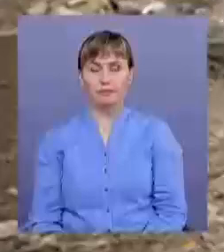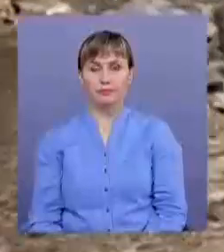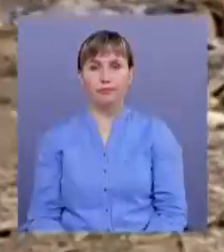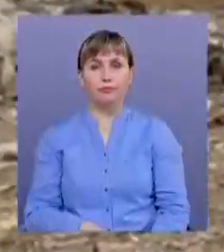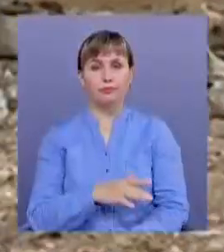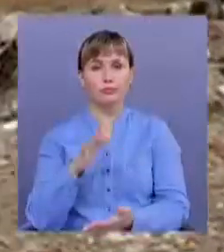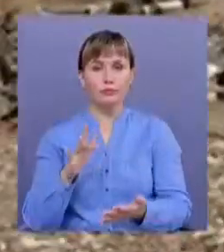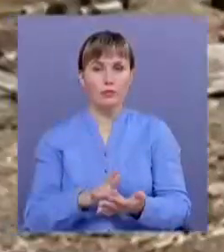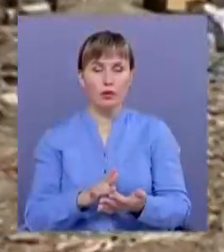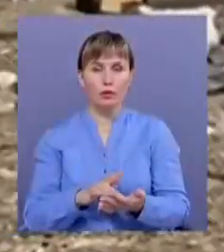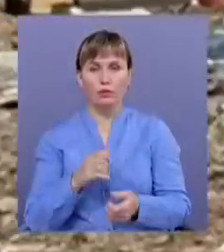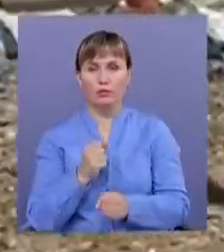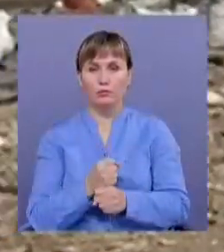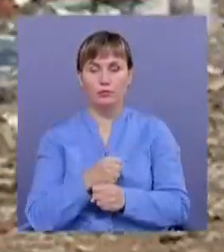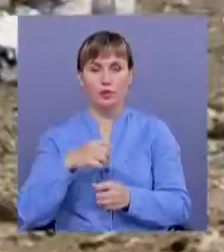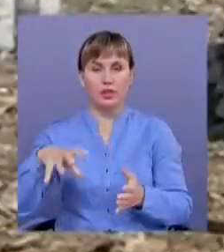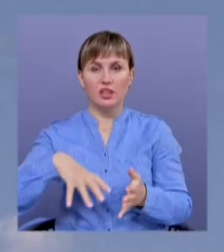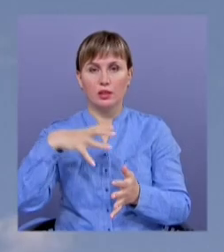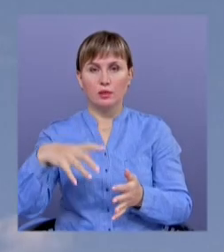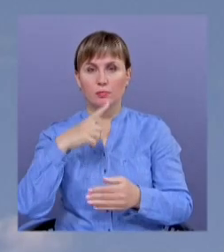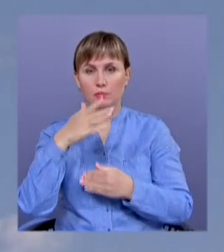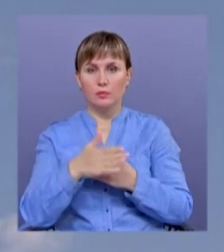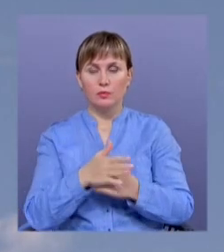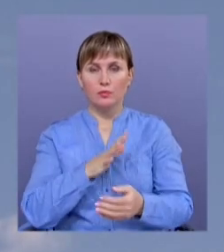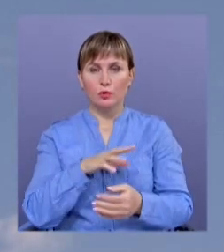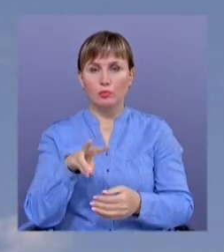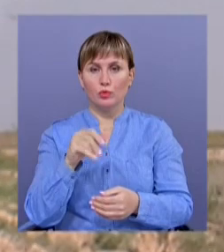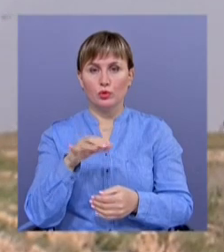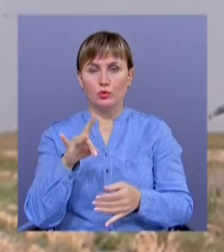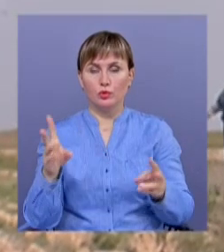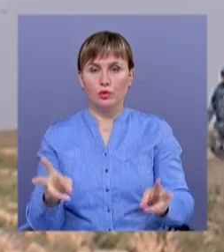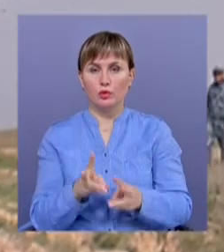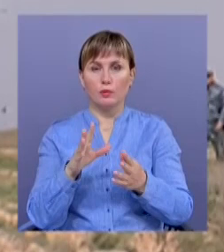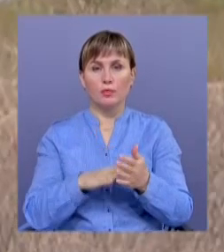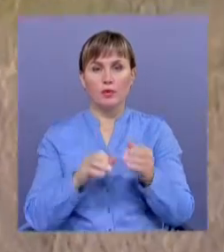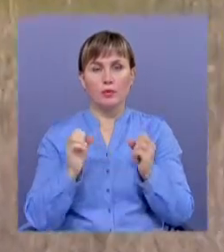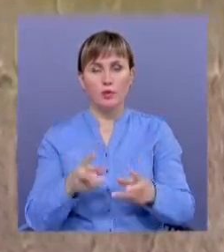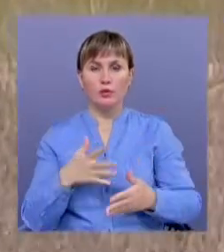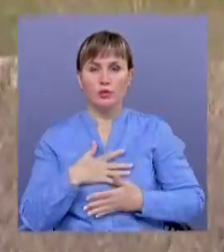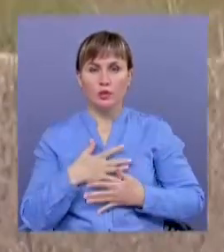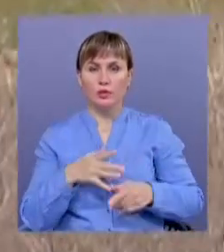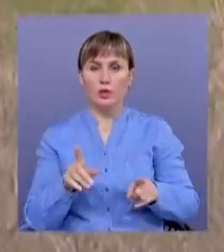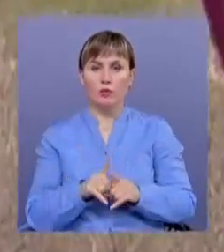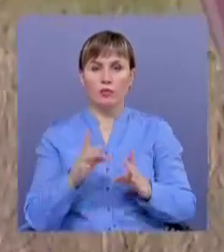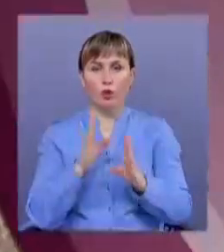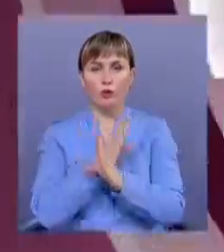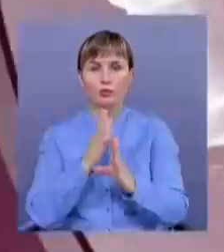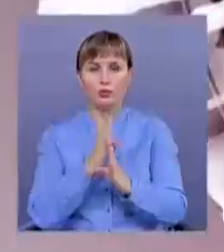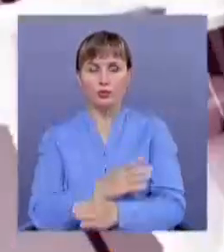Город объятый дымом. Близ Алматы загорелся мусорный полигон. Безопасно ли дышать таким воздухом?